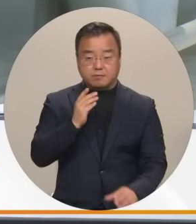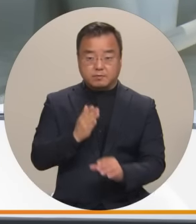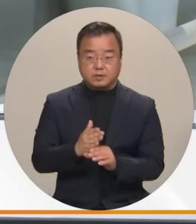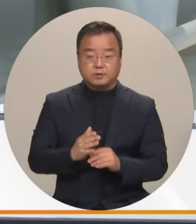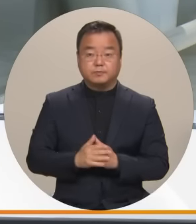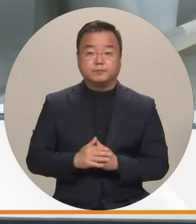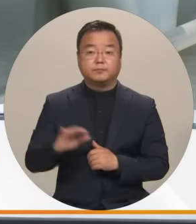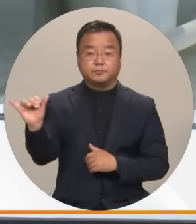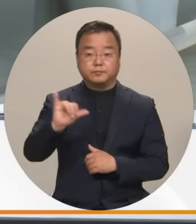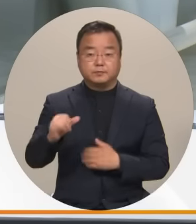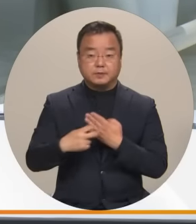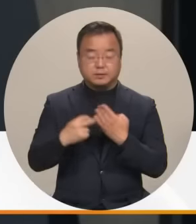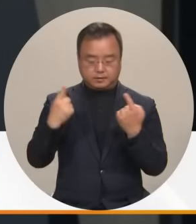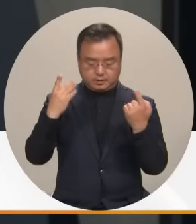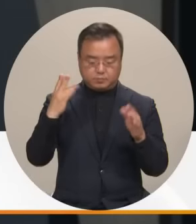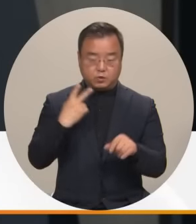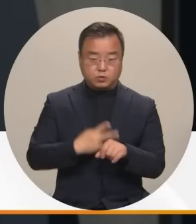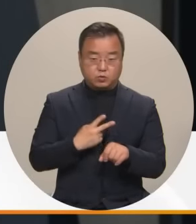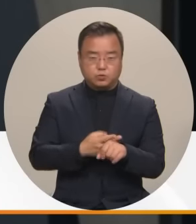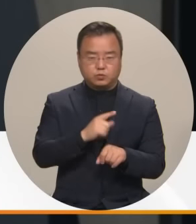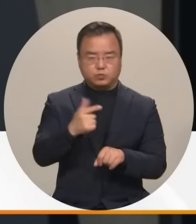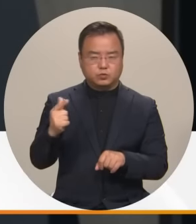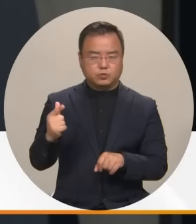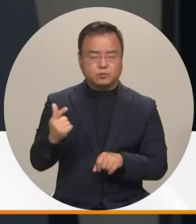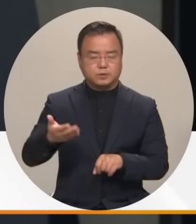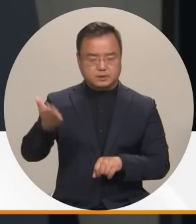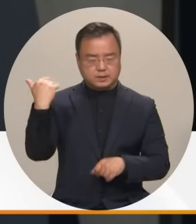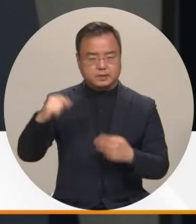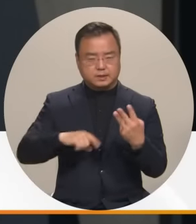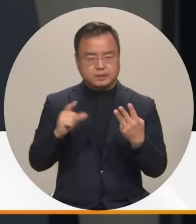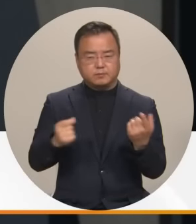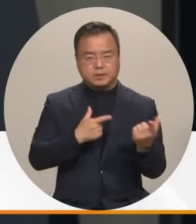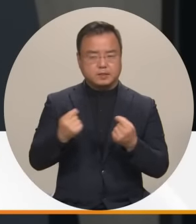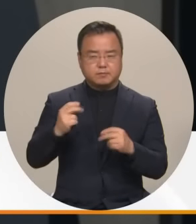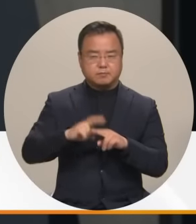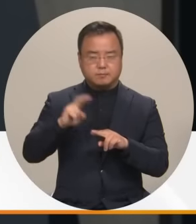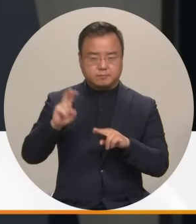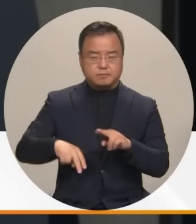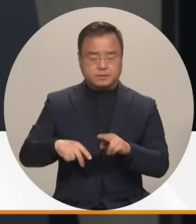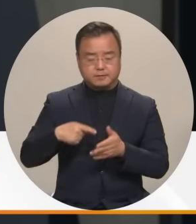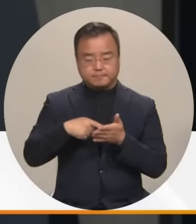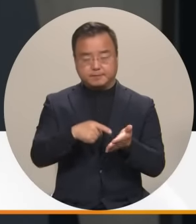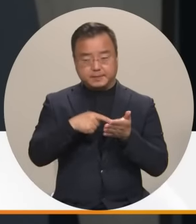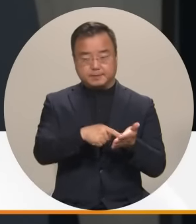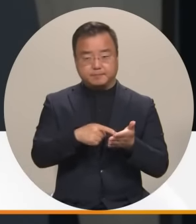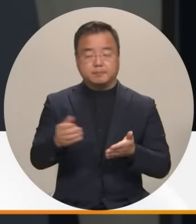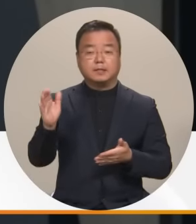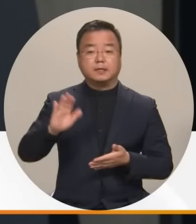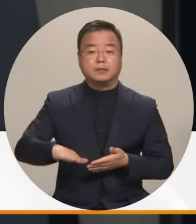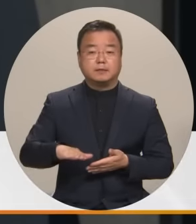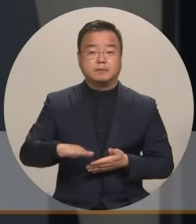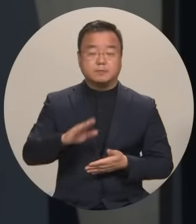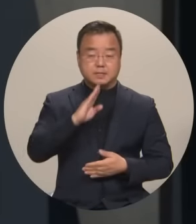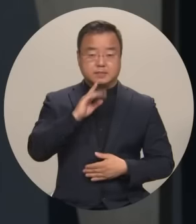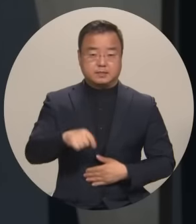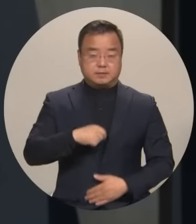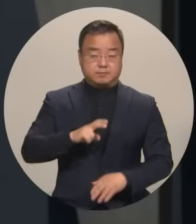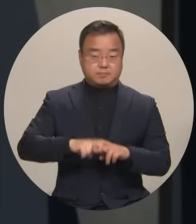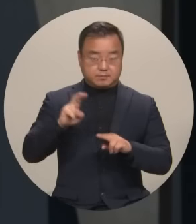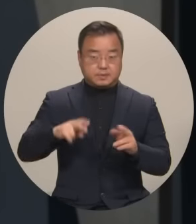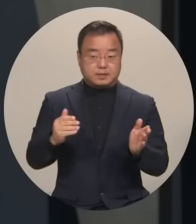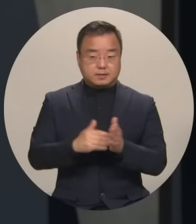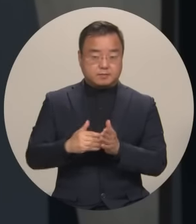전국의대 교수들은 지난 3월 대학별로 집단 사직을 결정하고 실제로 사직서를 제출하기도 했는데요 다만 실제 사직까지 집